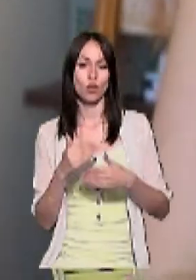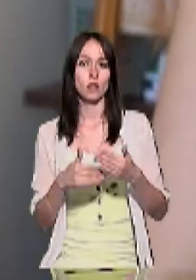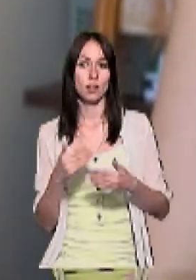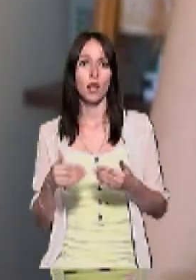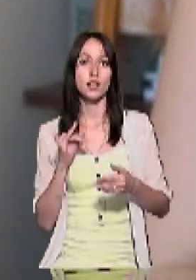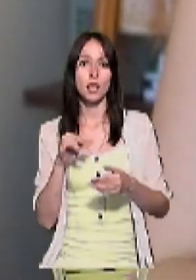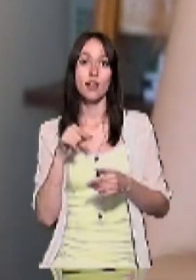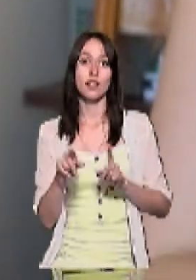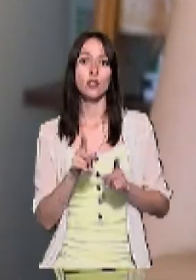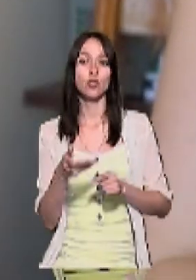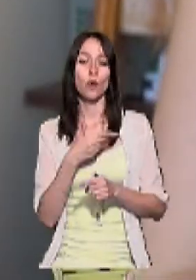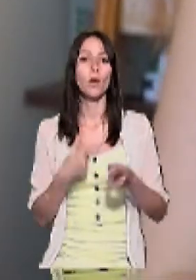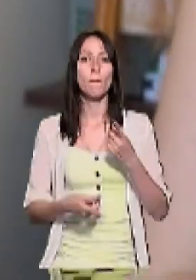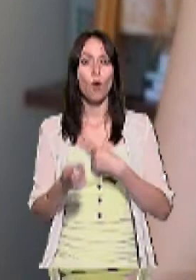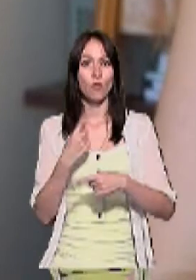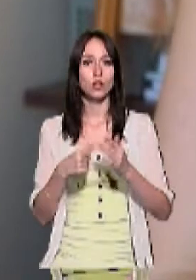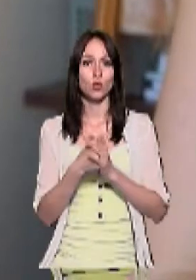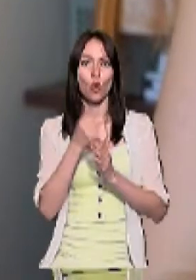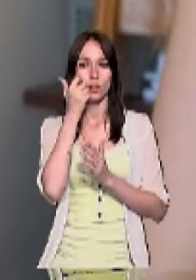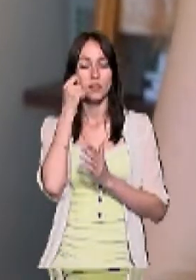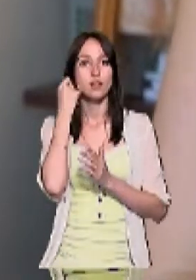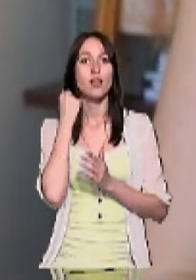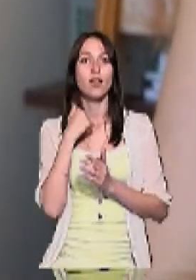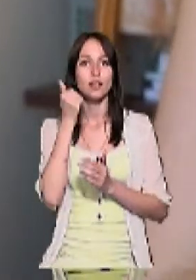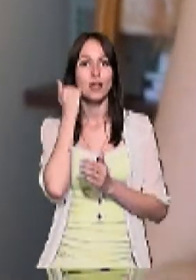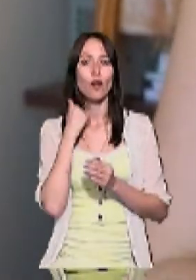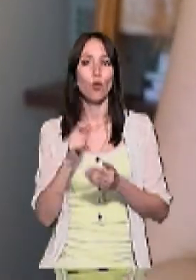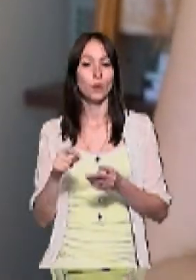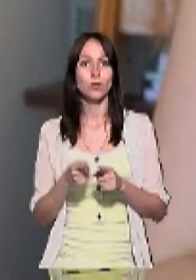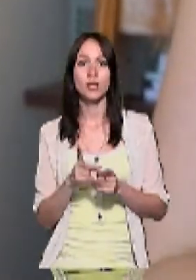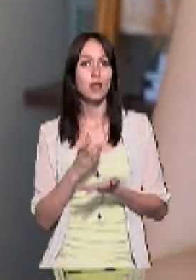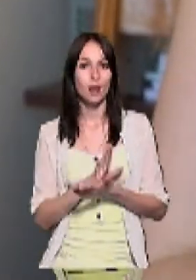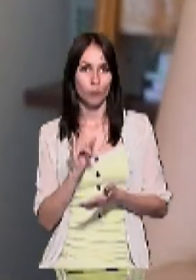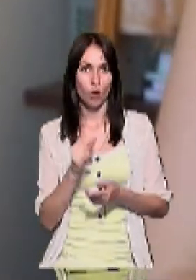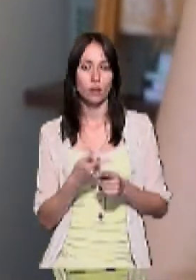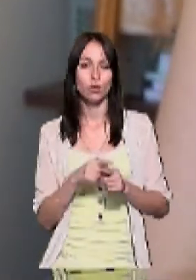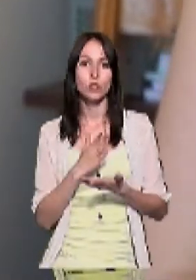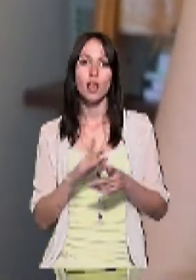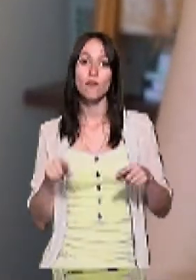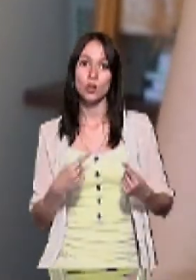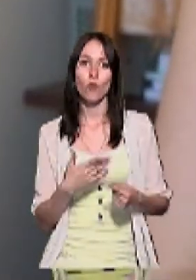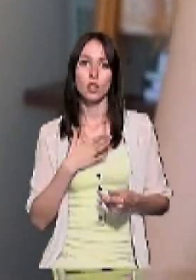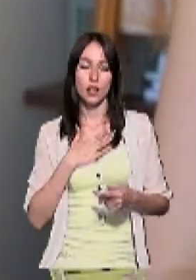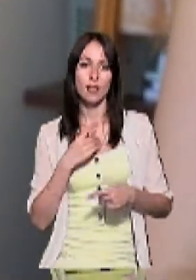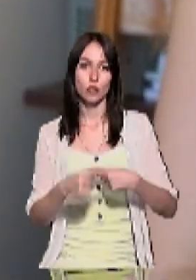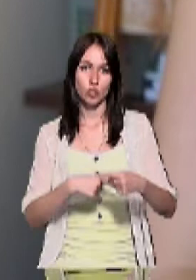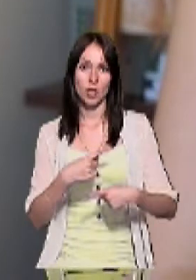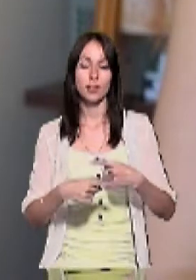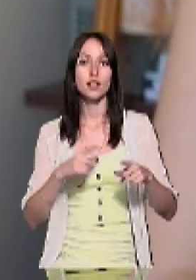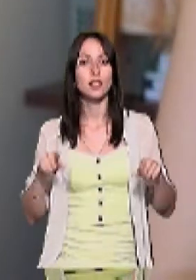І те, що ми повертаємося до старого правопису, це не є погано, це є відновлення наших традицій,